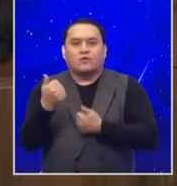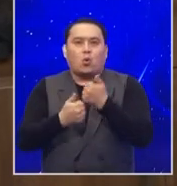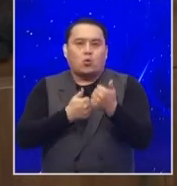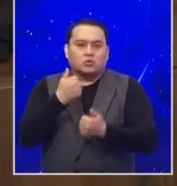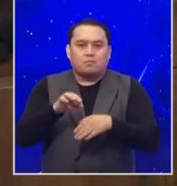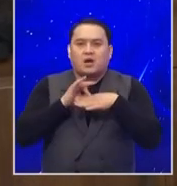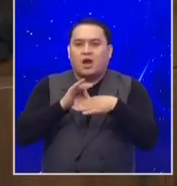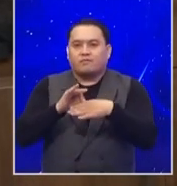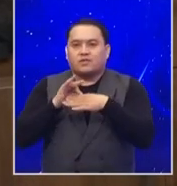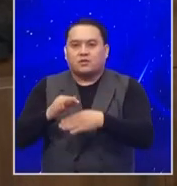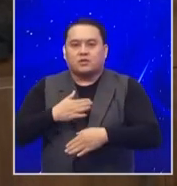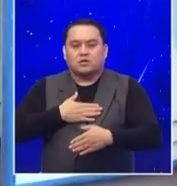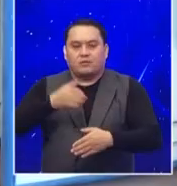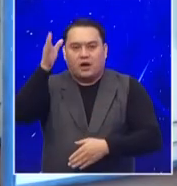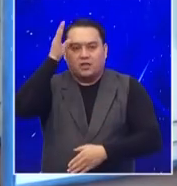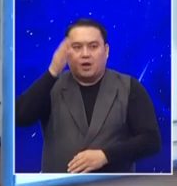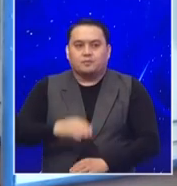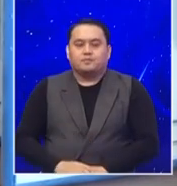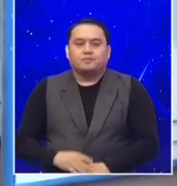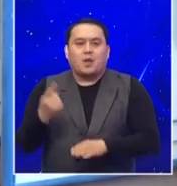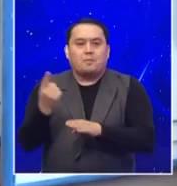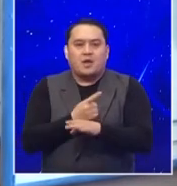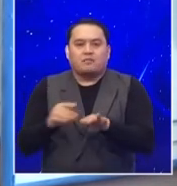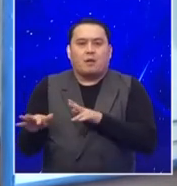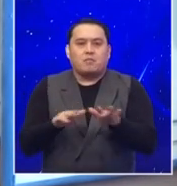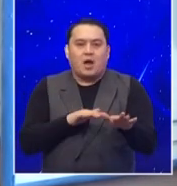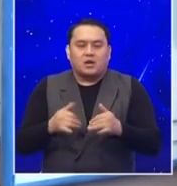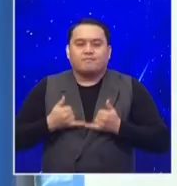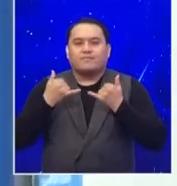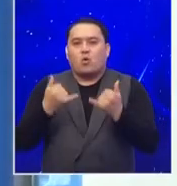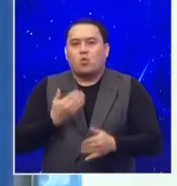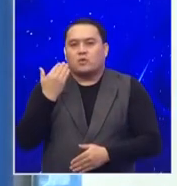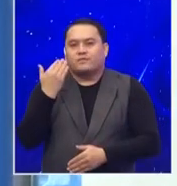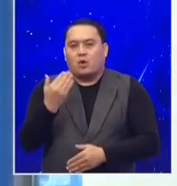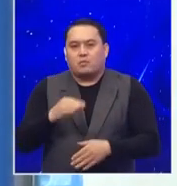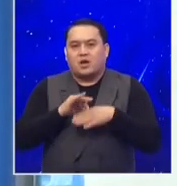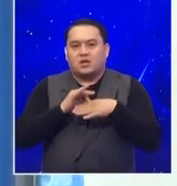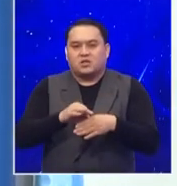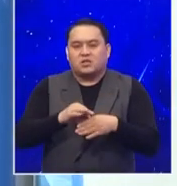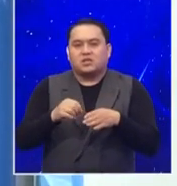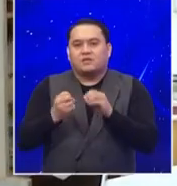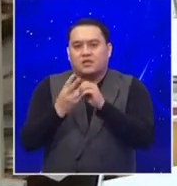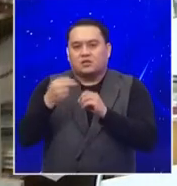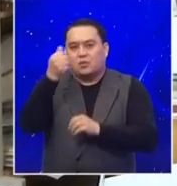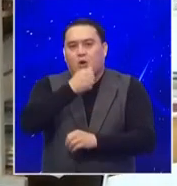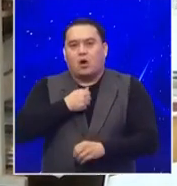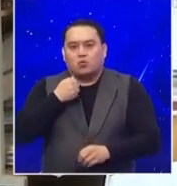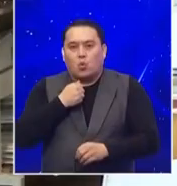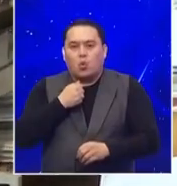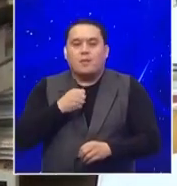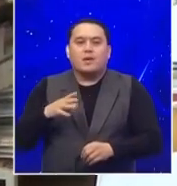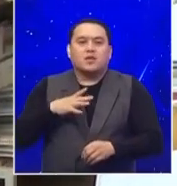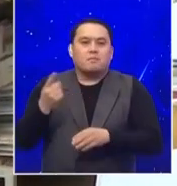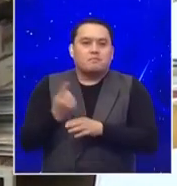конкурсах, проводимых в честь нашего акына. Первое масштабное мероприятие «Терибаевские чтения» прошли в 2012 году. Еще